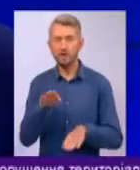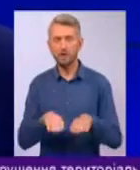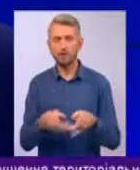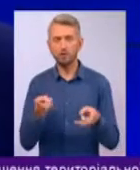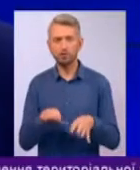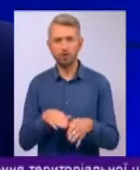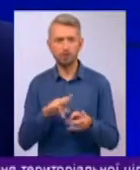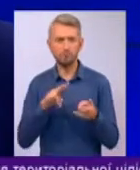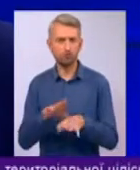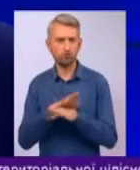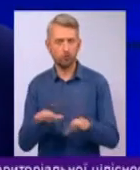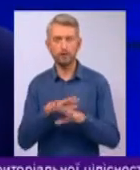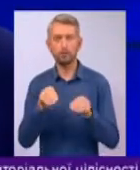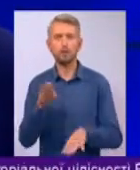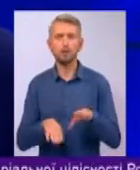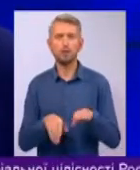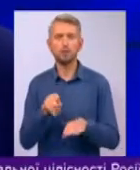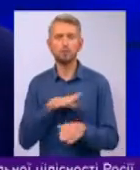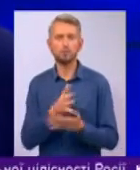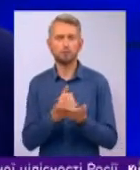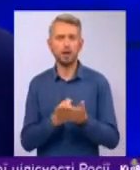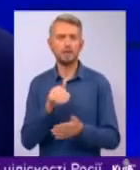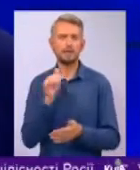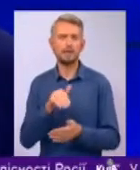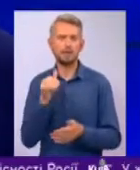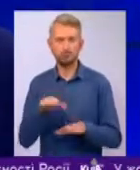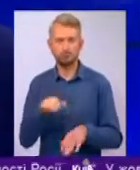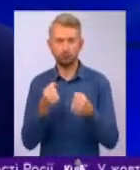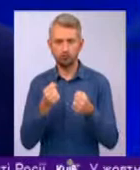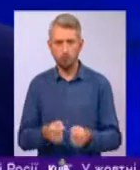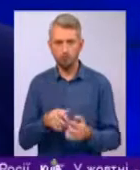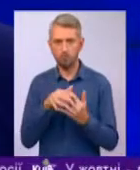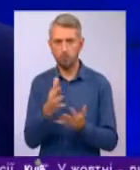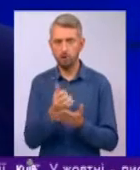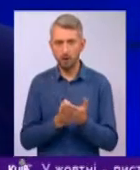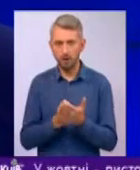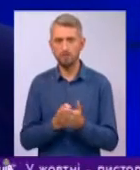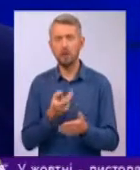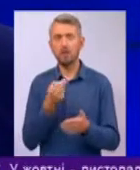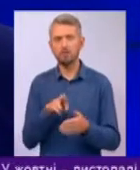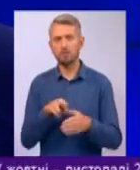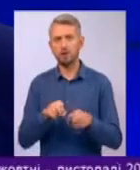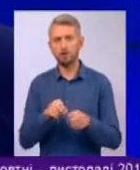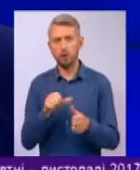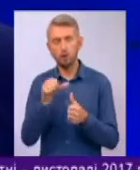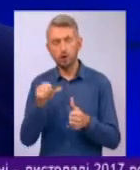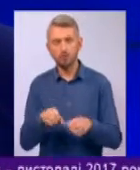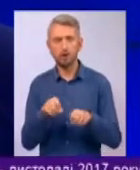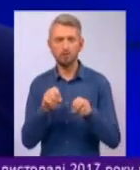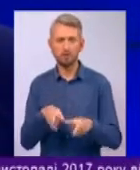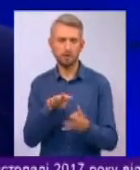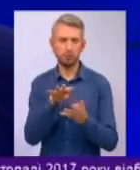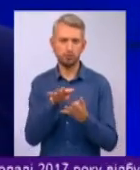неушкодженою. Загалом на складах у Калинівці зберігалися тисячі тонн боєприпасів, зокрема боєкомплекти для смерчів, ураганів та